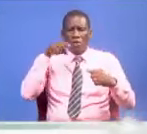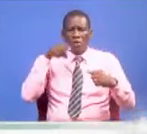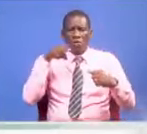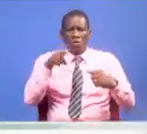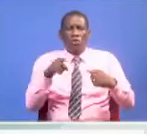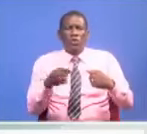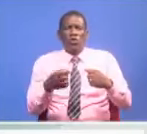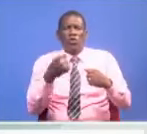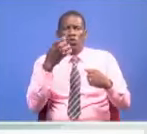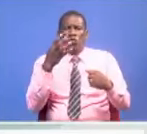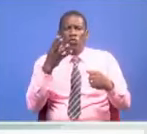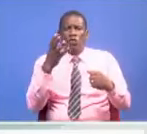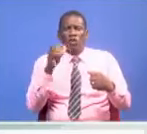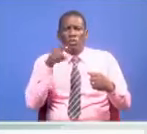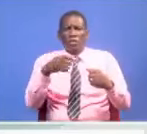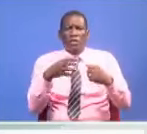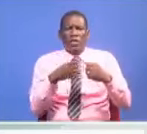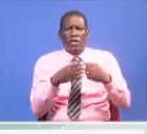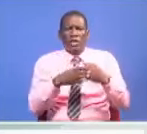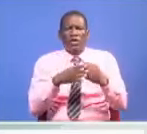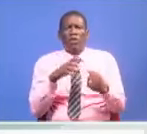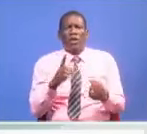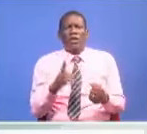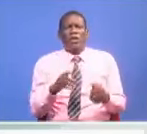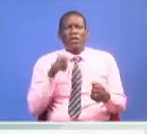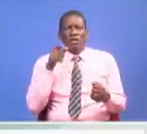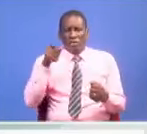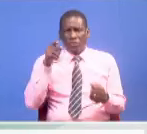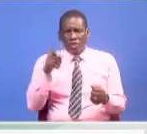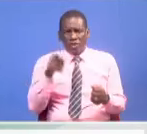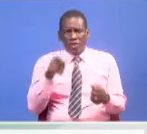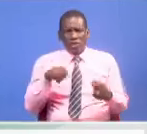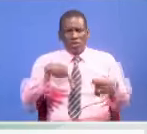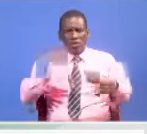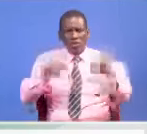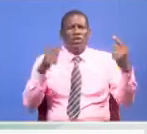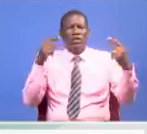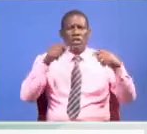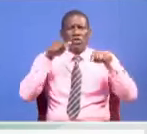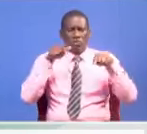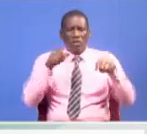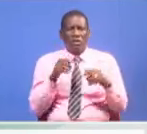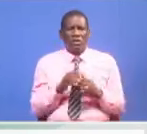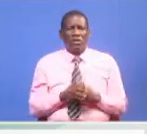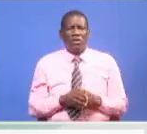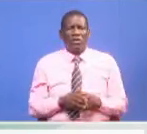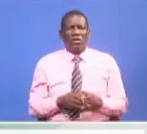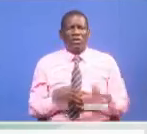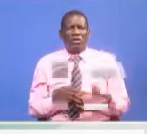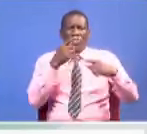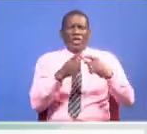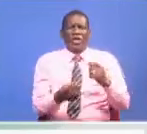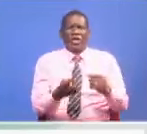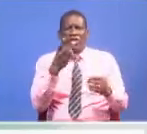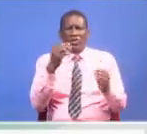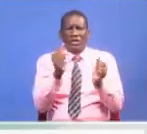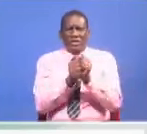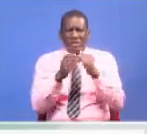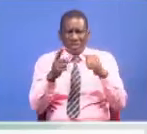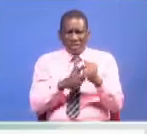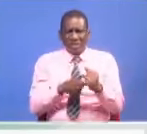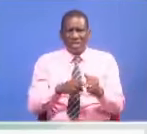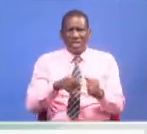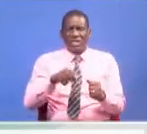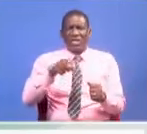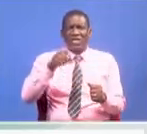1 sekunde 40.91. Rekodi hii inadumu hadi sasa. Mnamo mwaka 2016 jijini